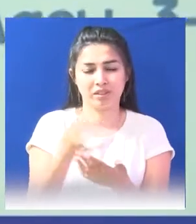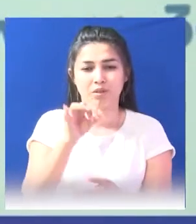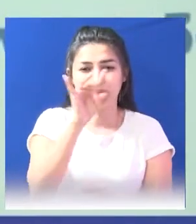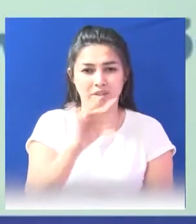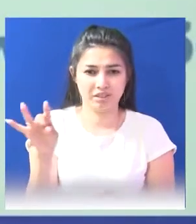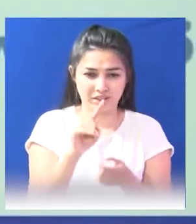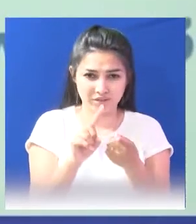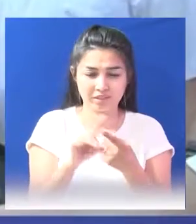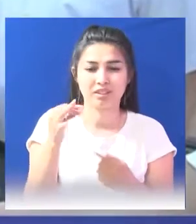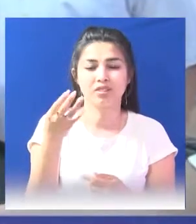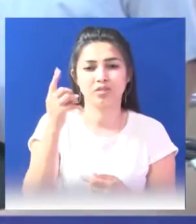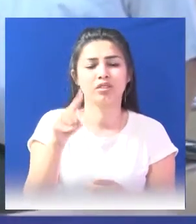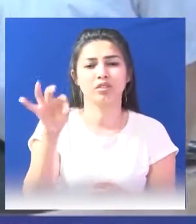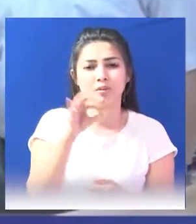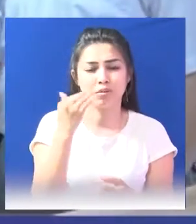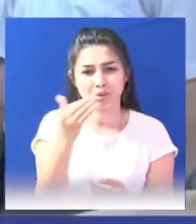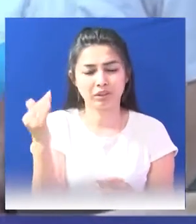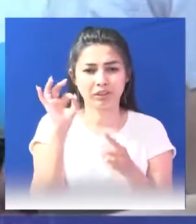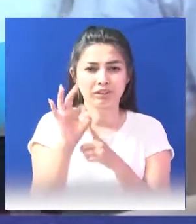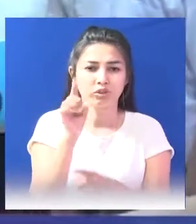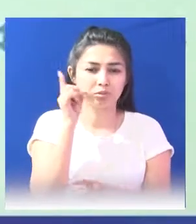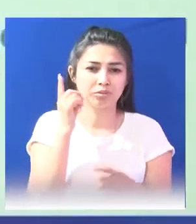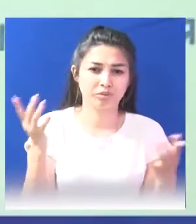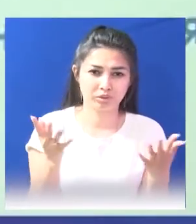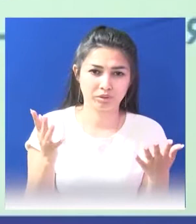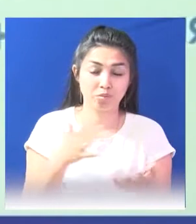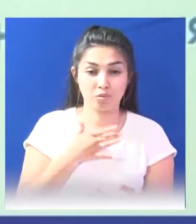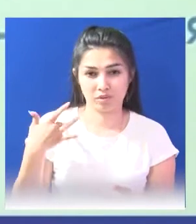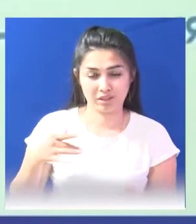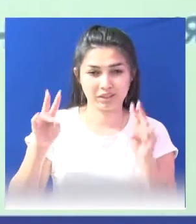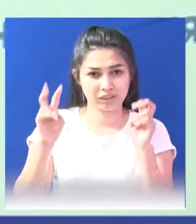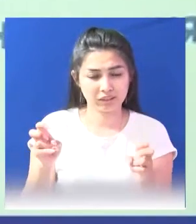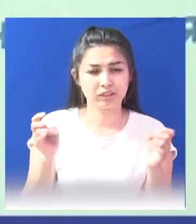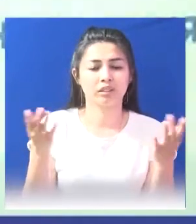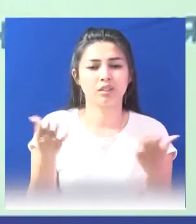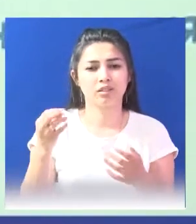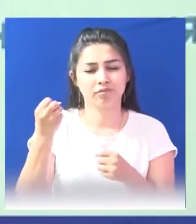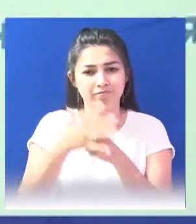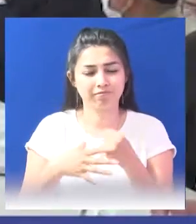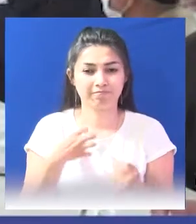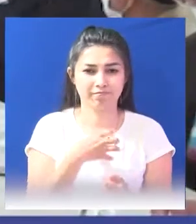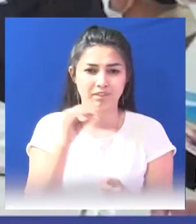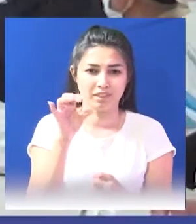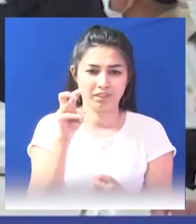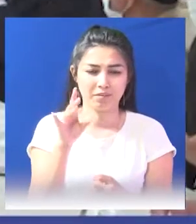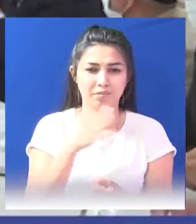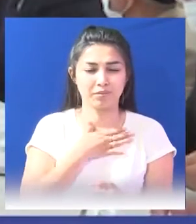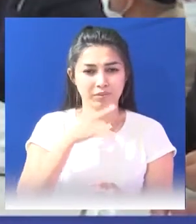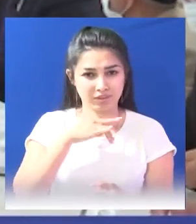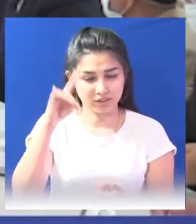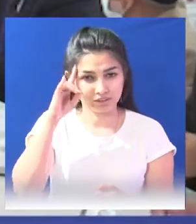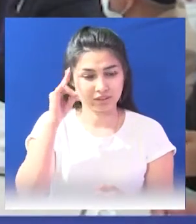религиозной сфере, а также о ее пропаганде среди молодежи. Тараз можно считать культовым центром ислама в Казахстане. В этом